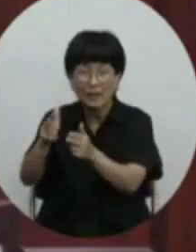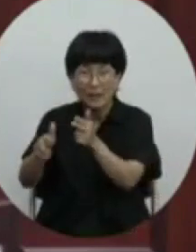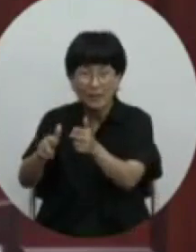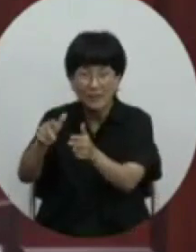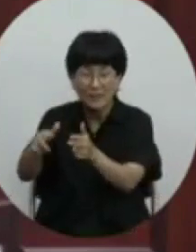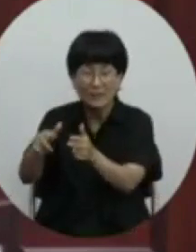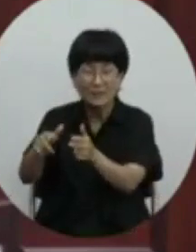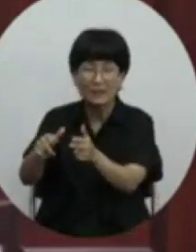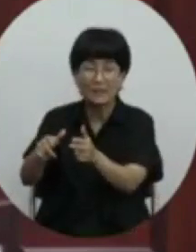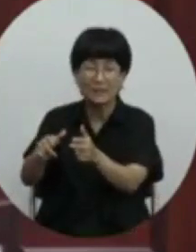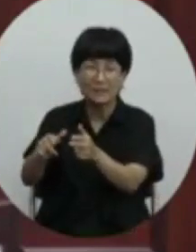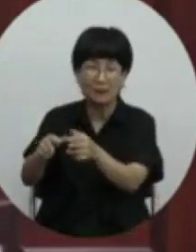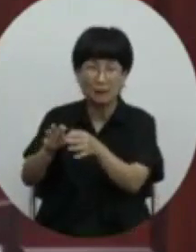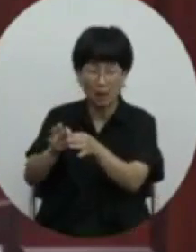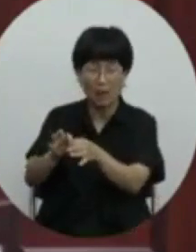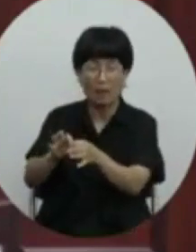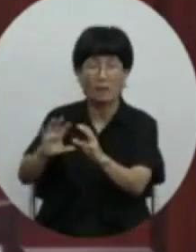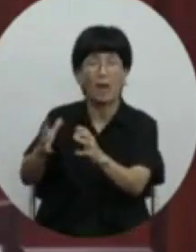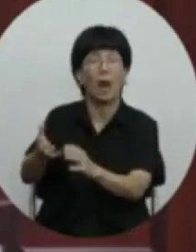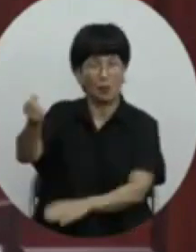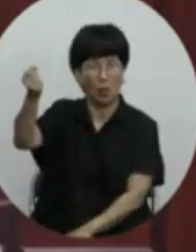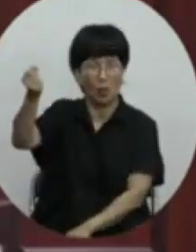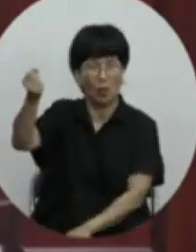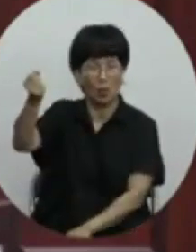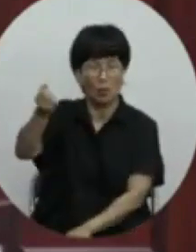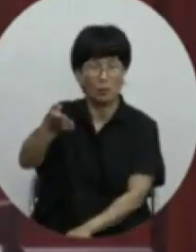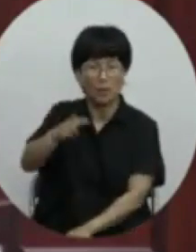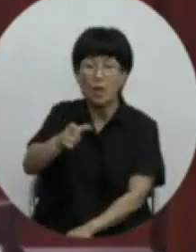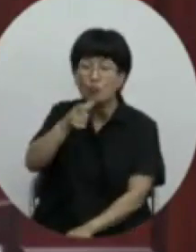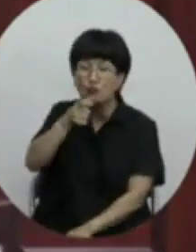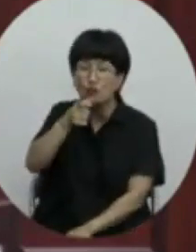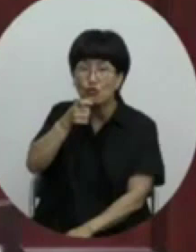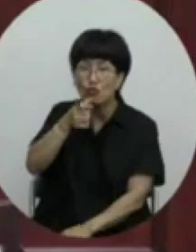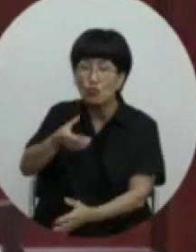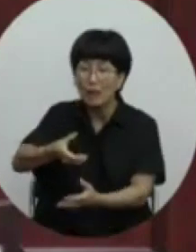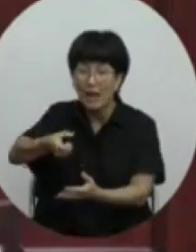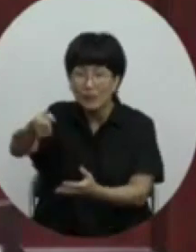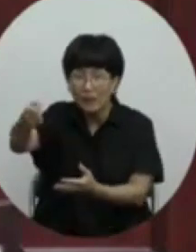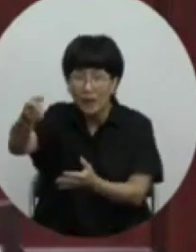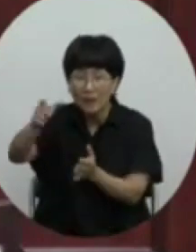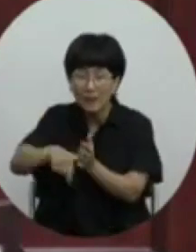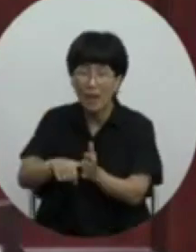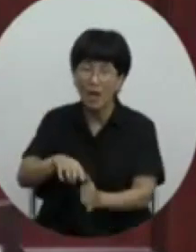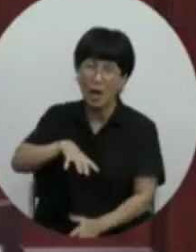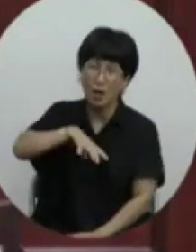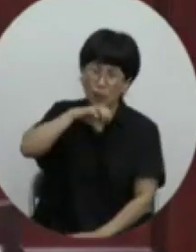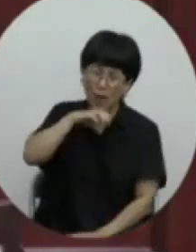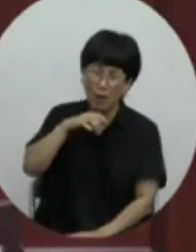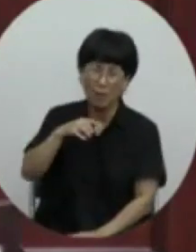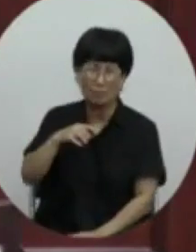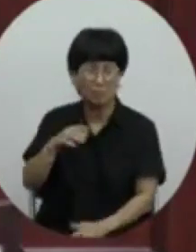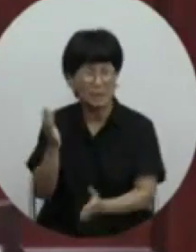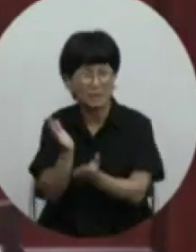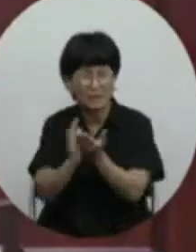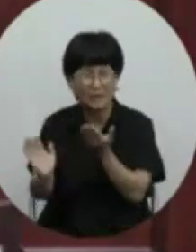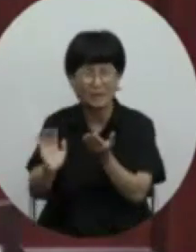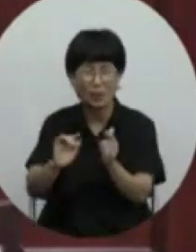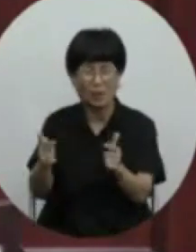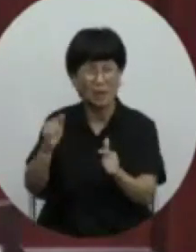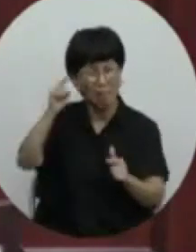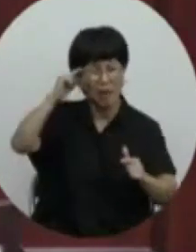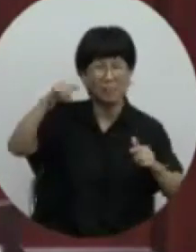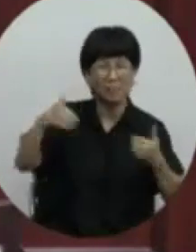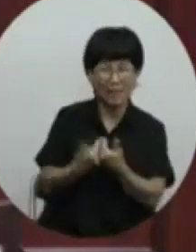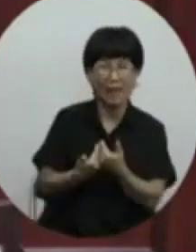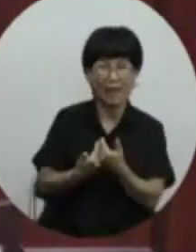물은 국가 소유입니다. 그러나 그 물을 끌어가면서 생길 불편부당한 것들에 대한 반대